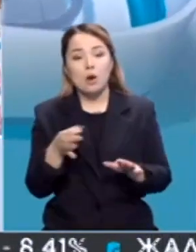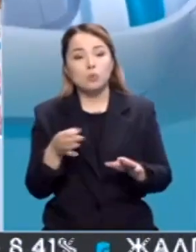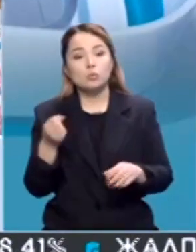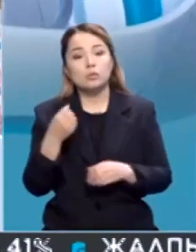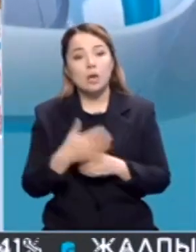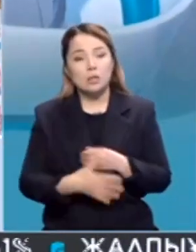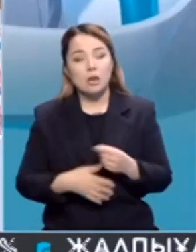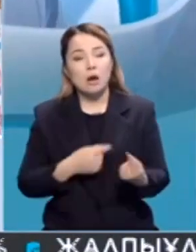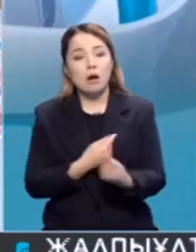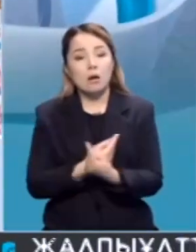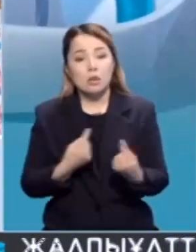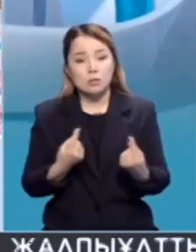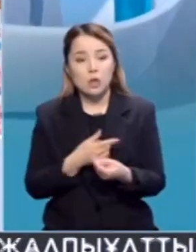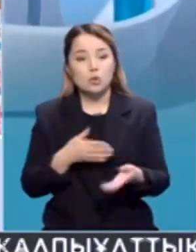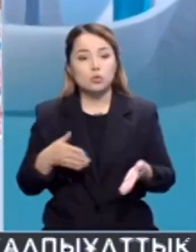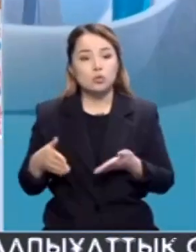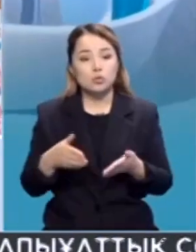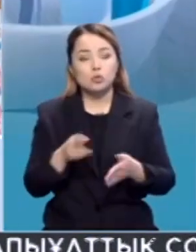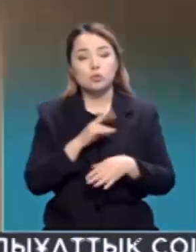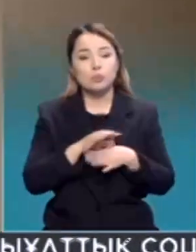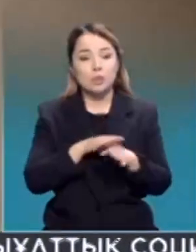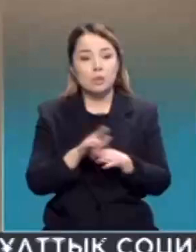орталығына қатынас жұмыстары ұйымдастырылды.